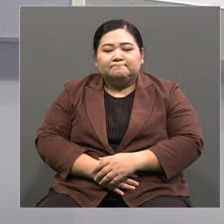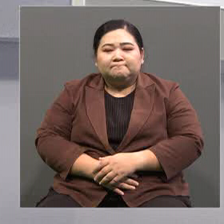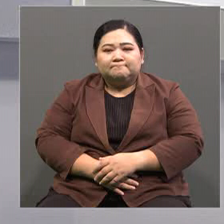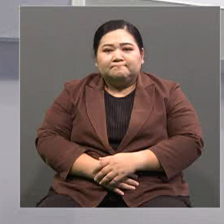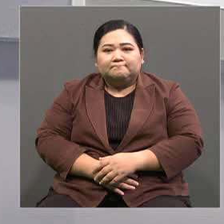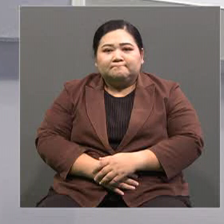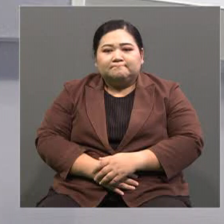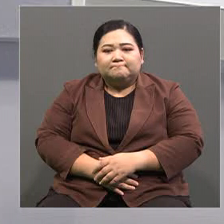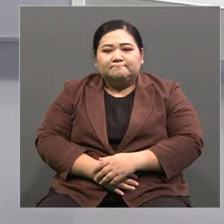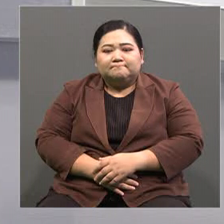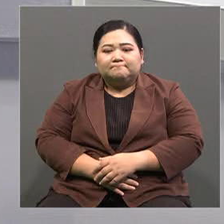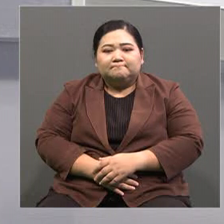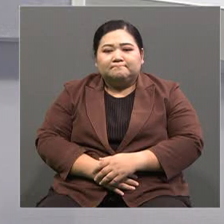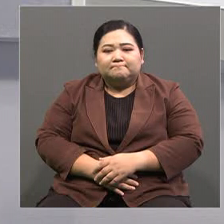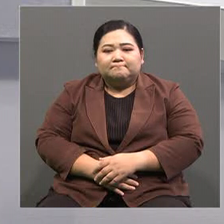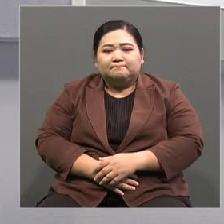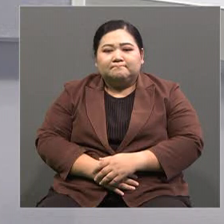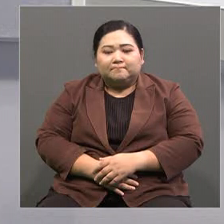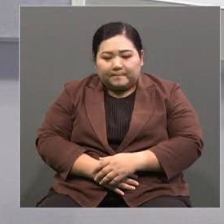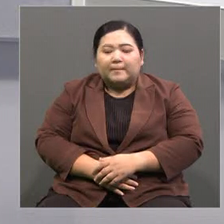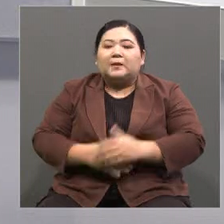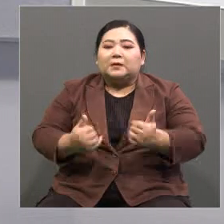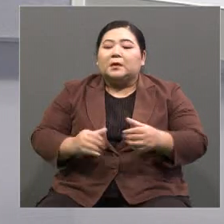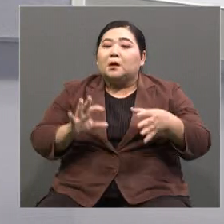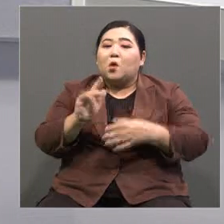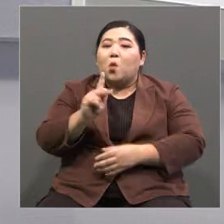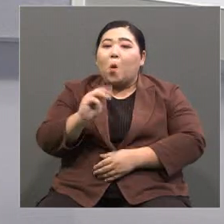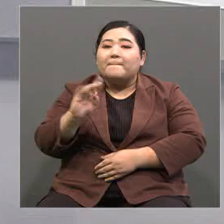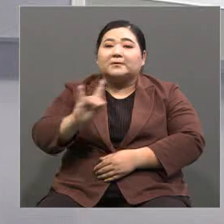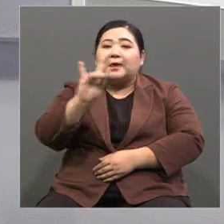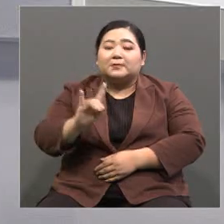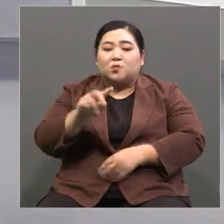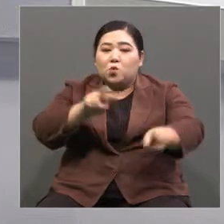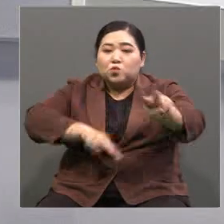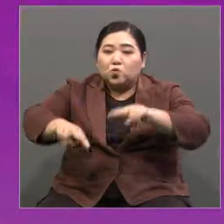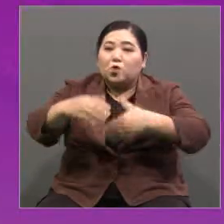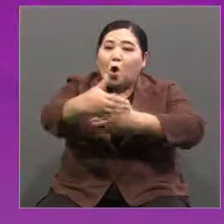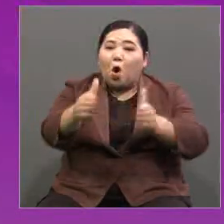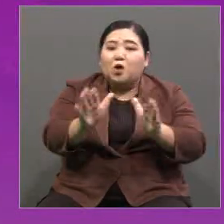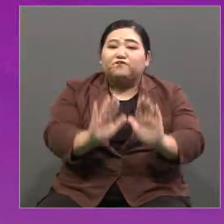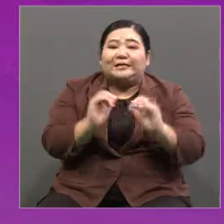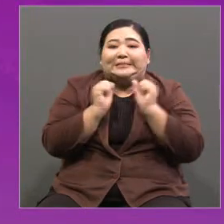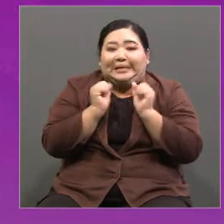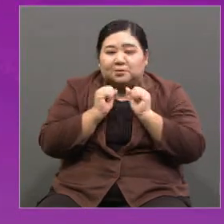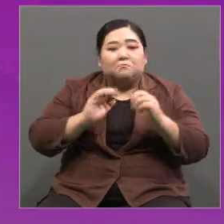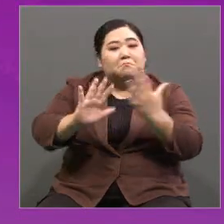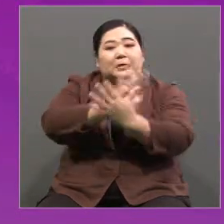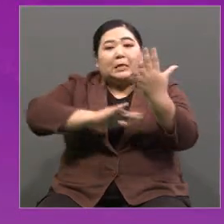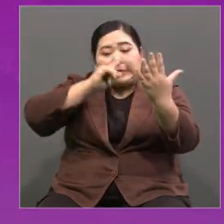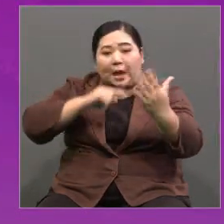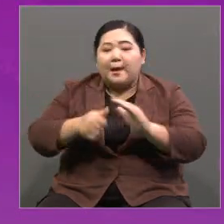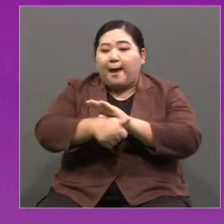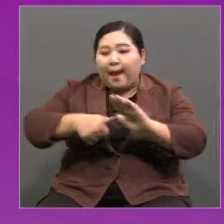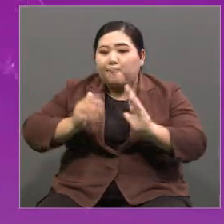ด่านกักกันสัตว์ยังคงตรวจสอบห้องเย็นทั่วประเทศนะครับเพื่อปราบปรามการลักลอบนำเข้าสินค้าเกษตรและก็ปกป้องเกษตรกรจาก